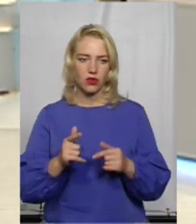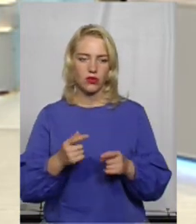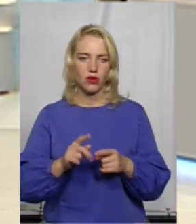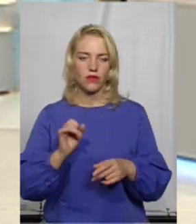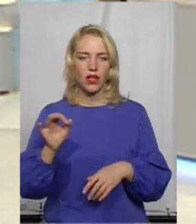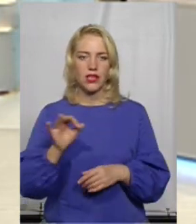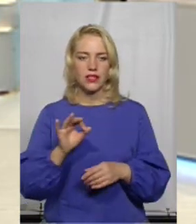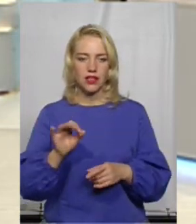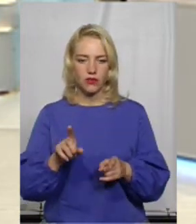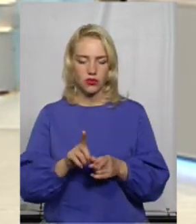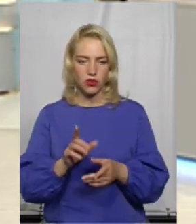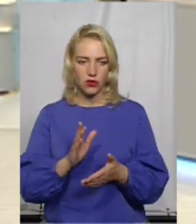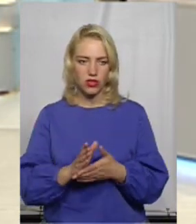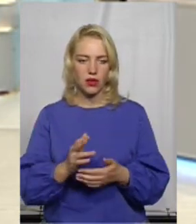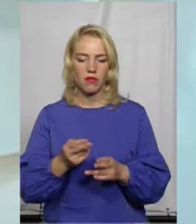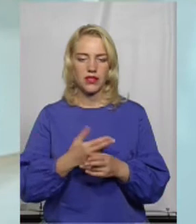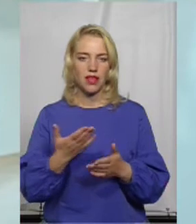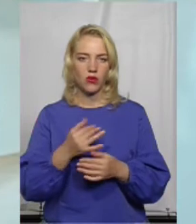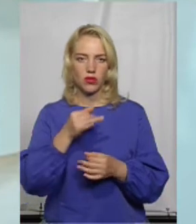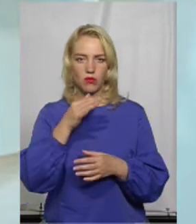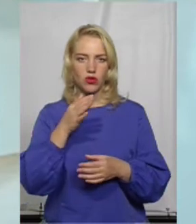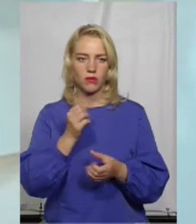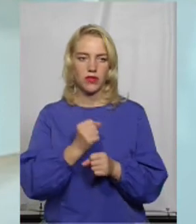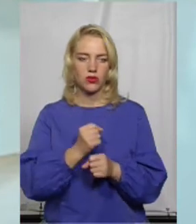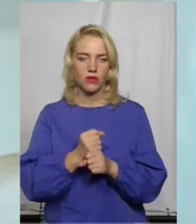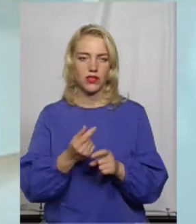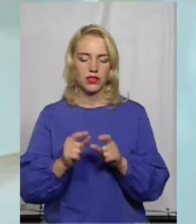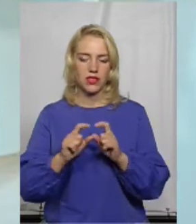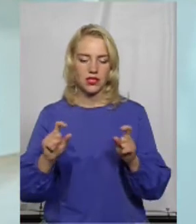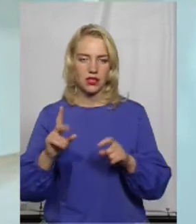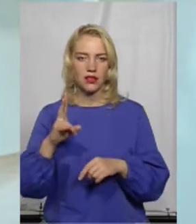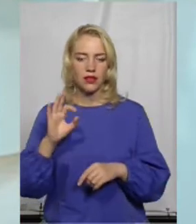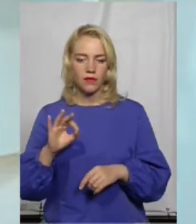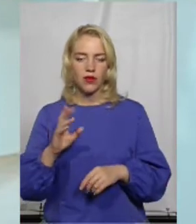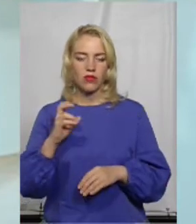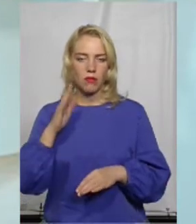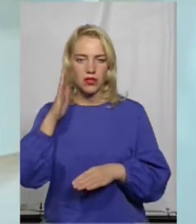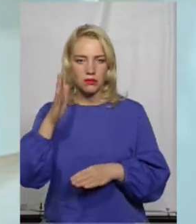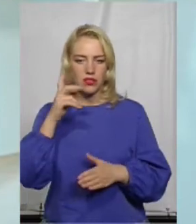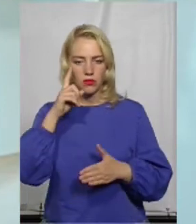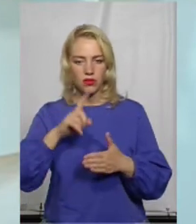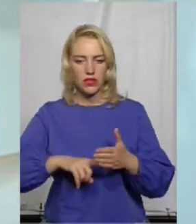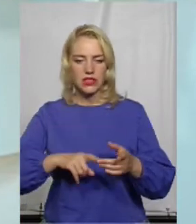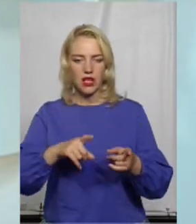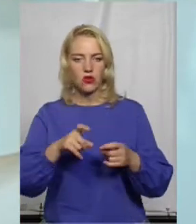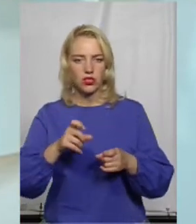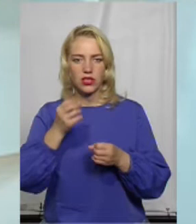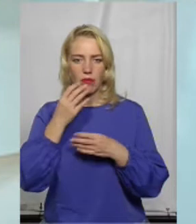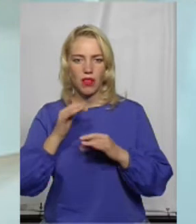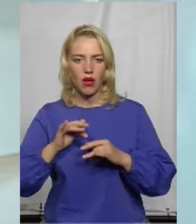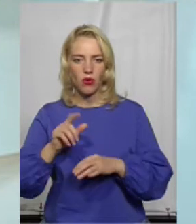без якого теж не може функціонувати заклад. Але на перспективу ми сподіваємося залучити благодійників